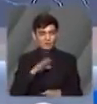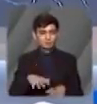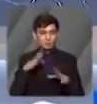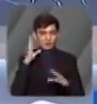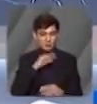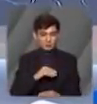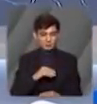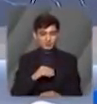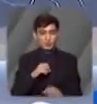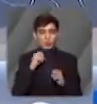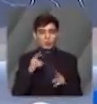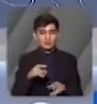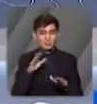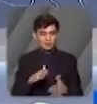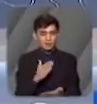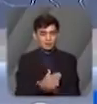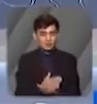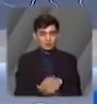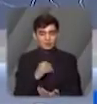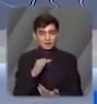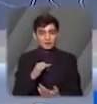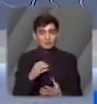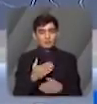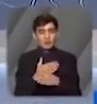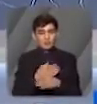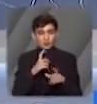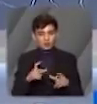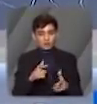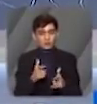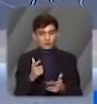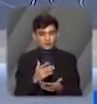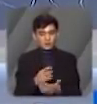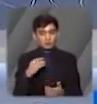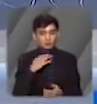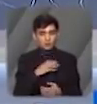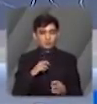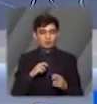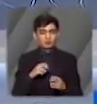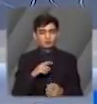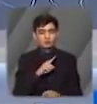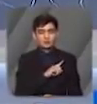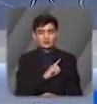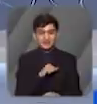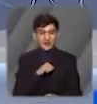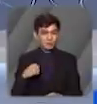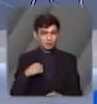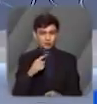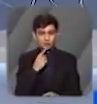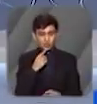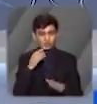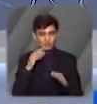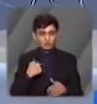қалатын аймақтар ретінде аталып отыр. Ал құтқарушылар ең қиын жағдайларға да дайынбыз дейді, бірақ қыс аяқталса